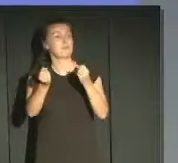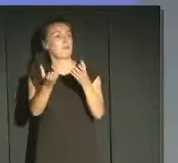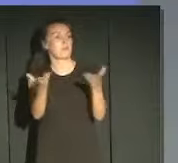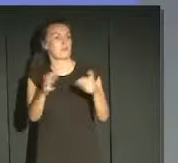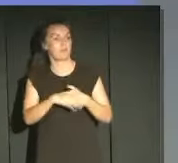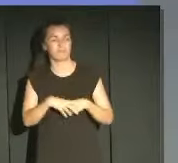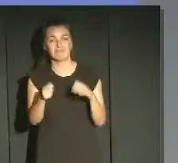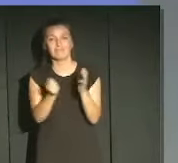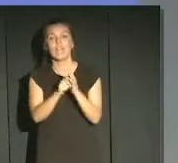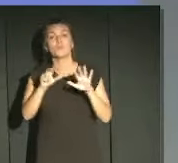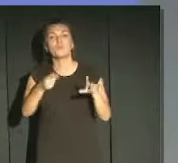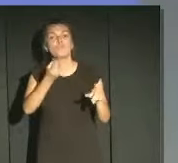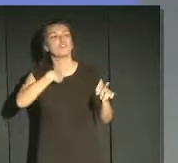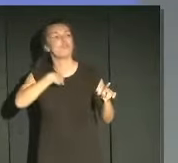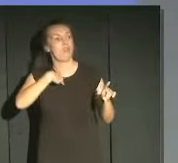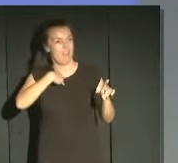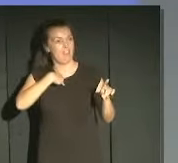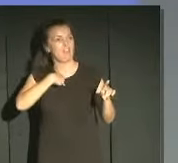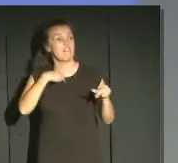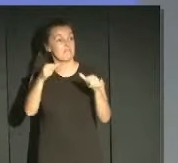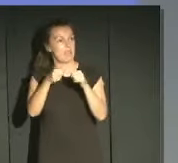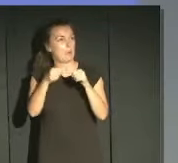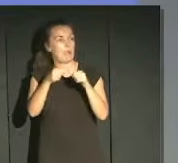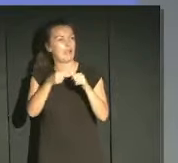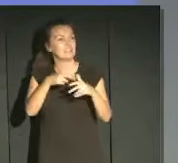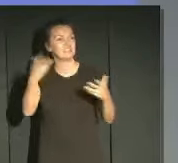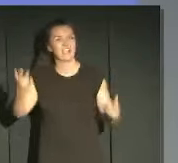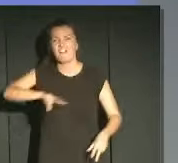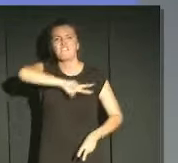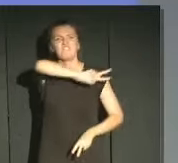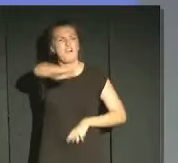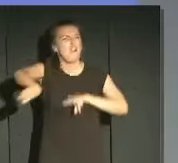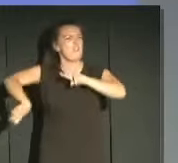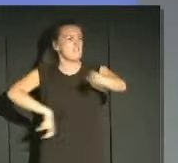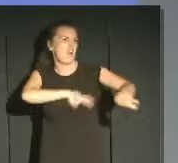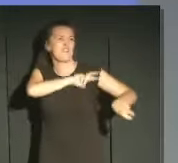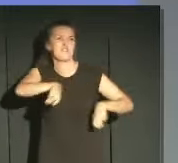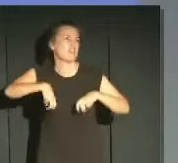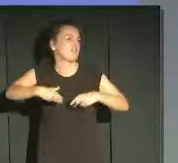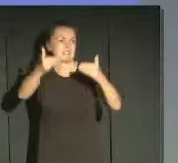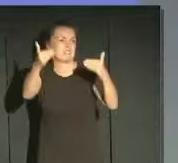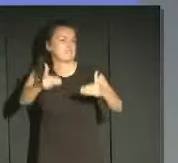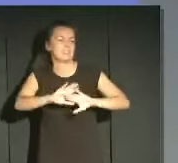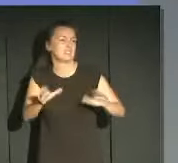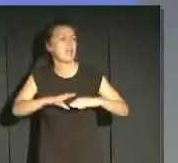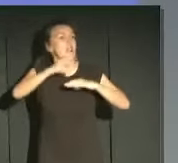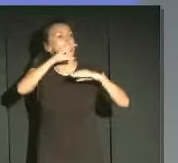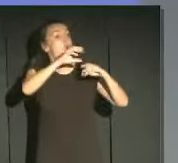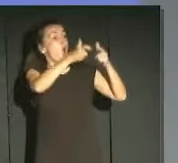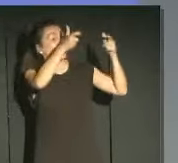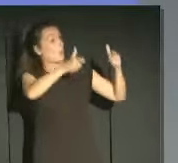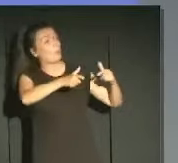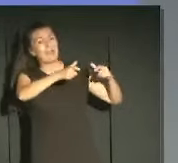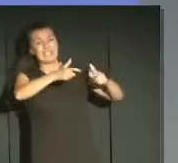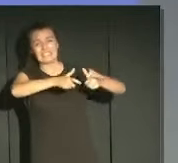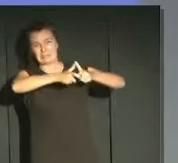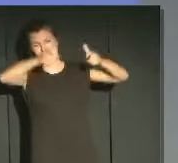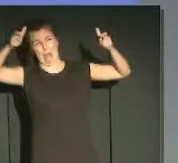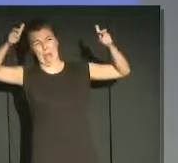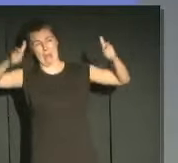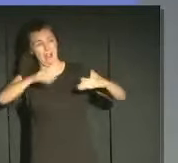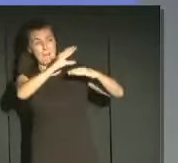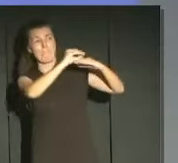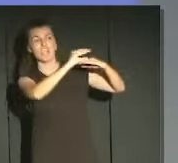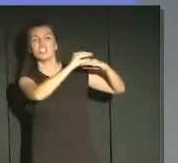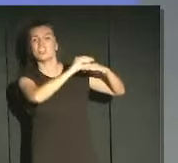prochain le 8 juin prochain c'est de mettre fin à ce raquette généralisé pour aller et bloquer les marches des entreprises multinationales de